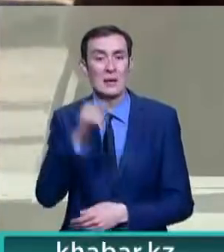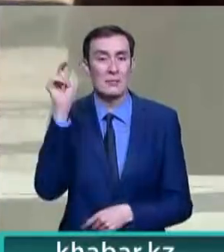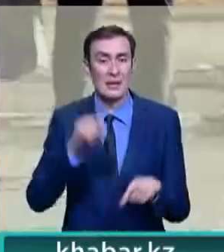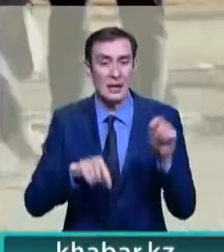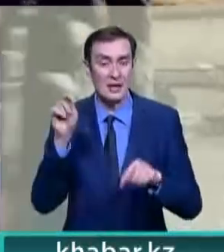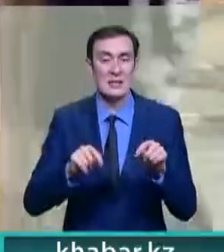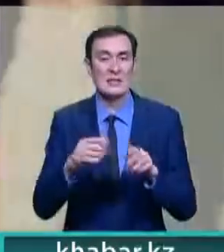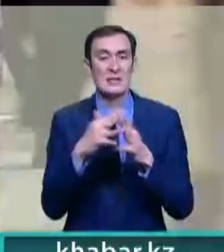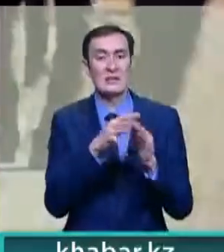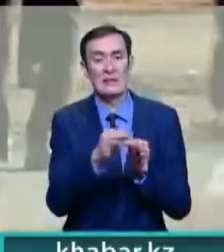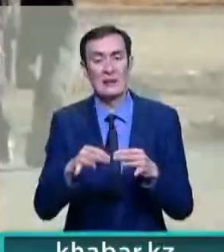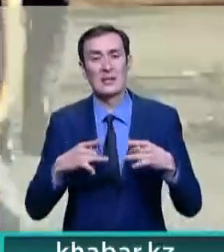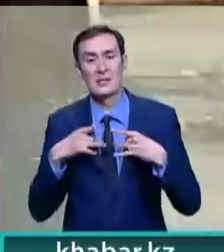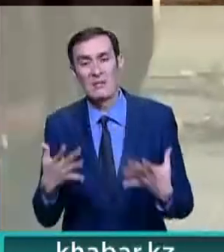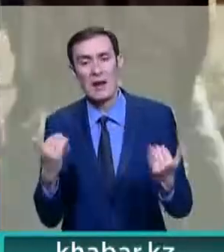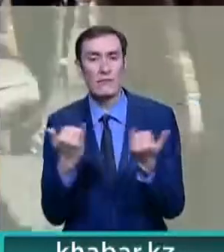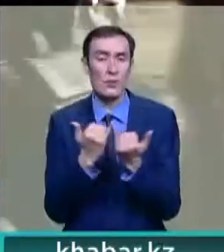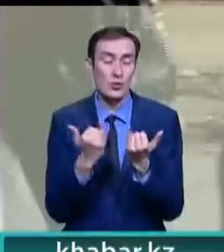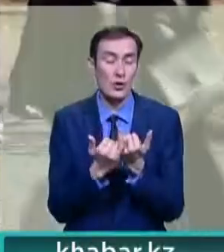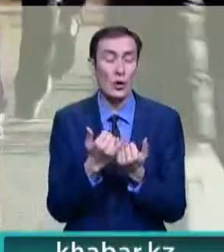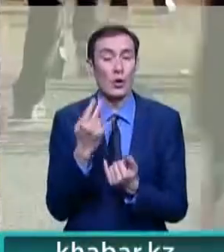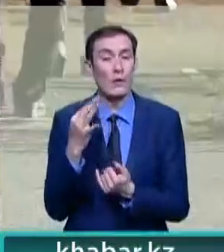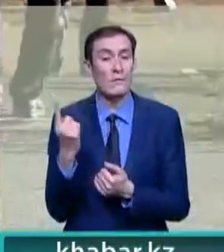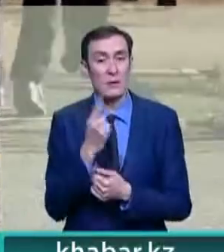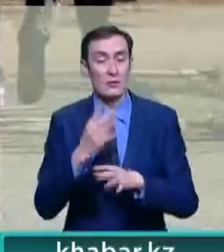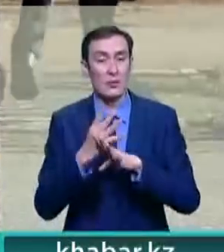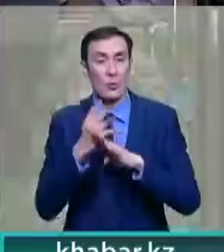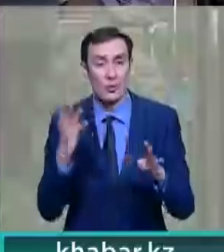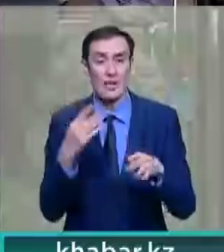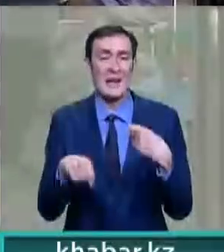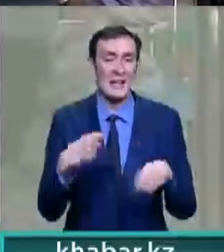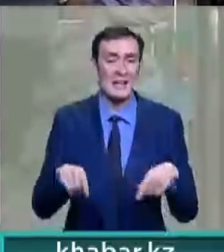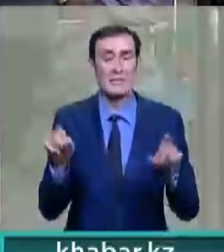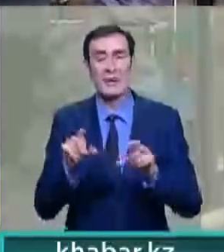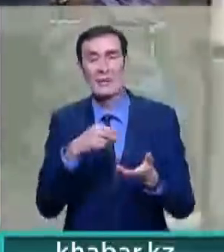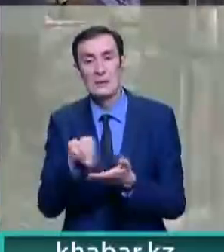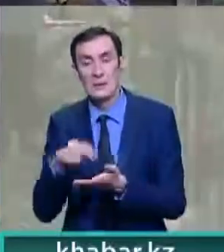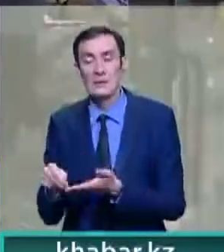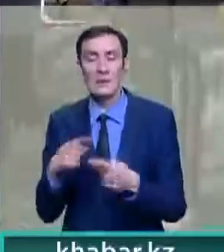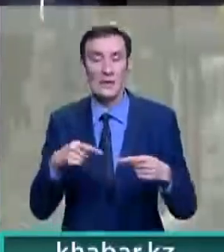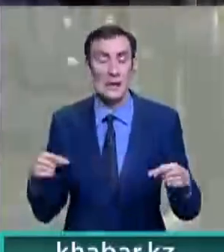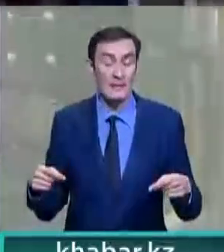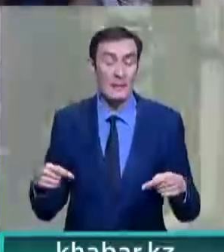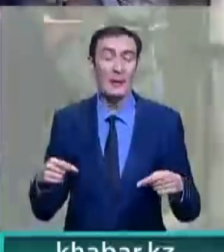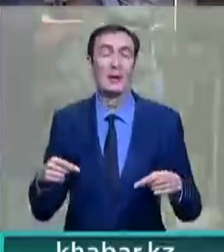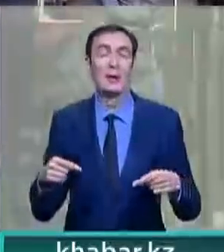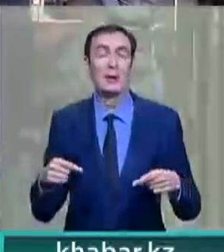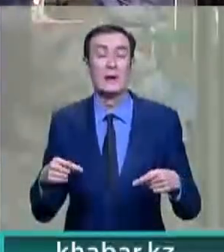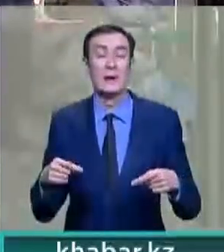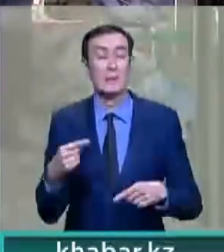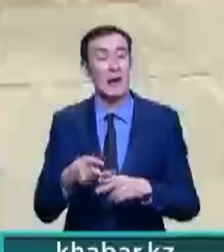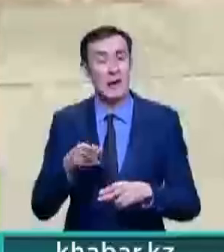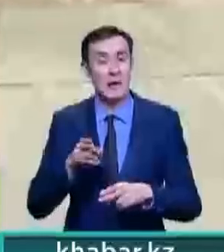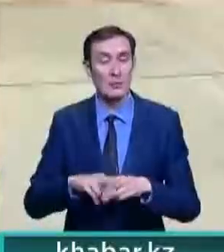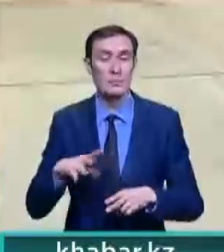жители на торжества, в гости, но в первую очередь на рынки, в магазины и супермаркеты.